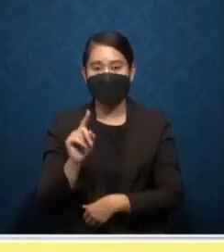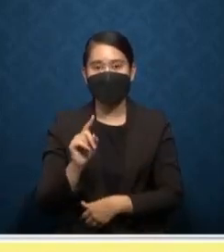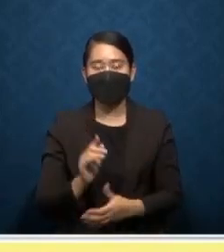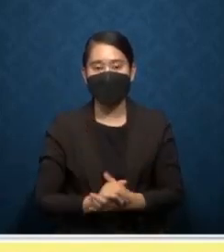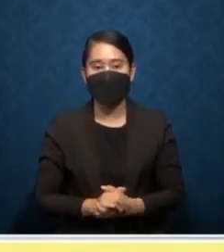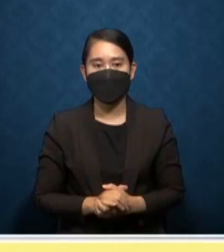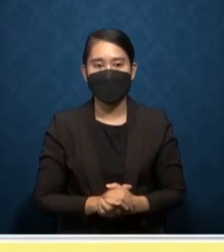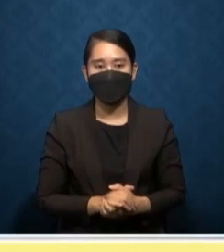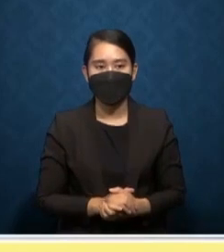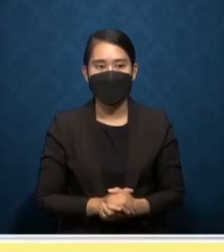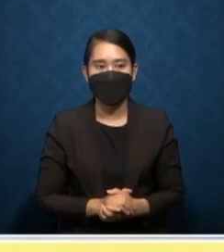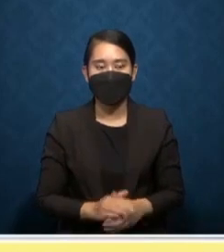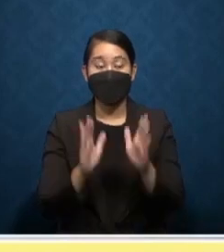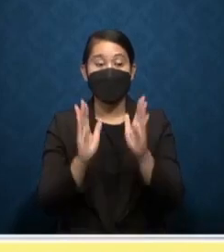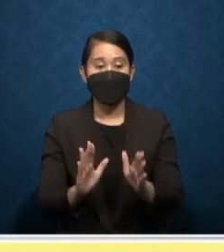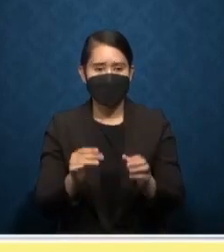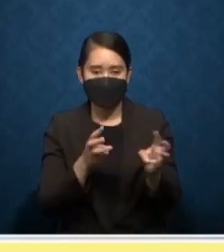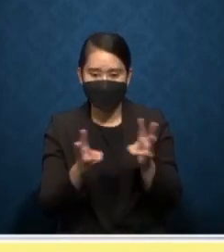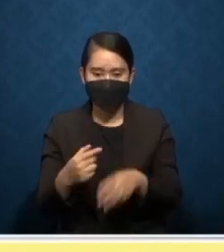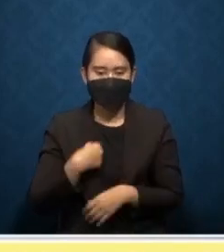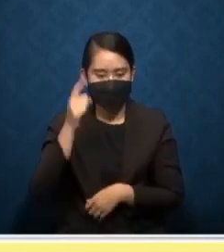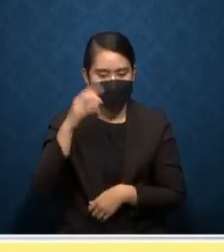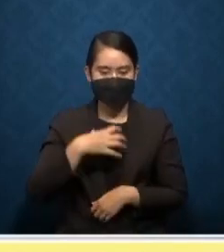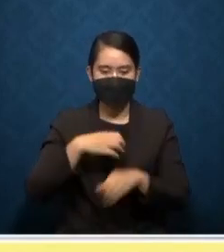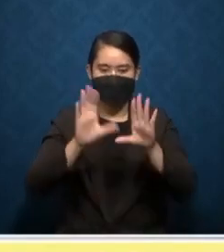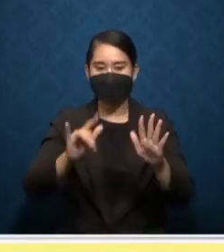ผู้คนมีทางเลืในการรักษาขึ้น